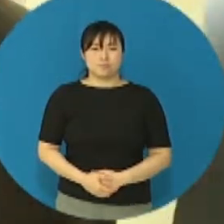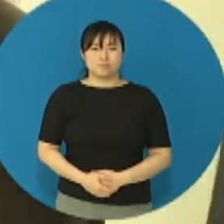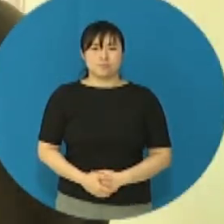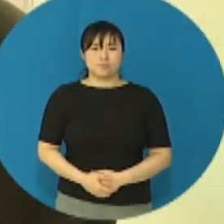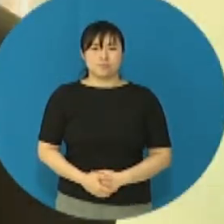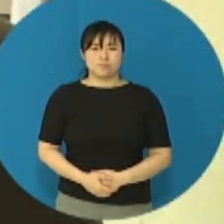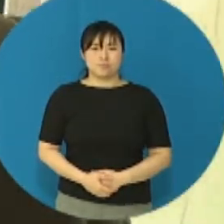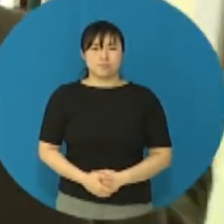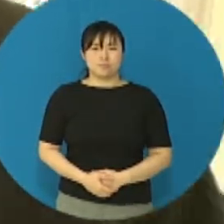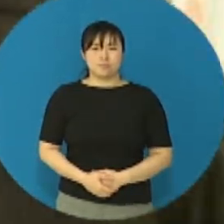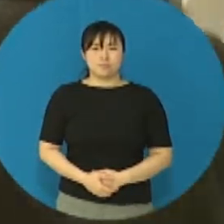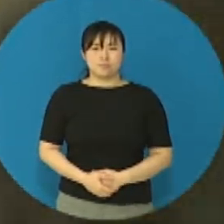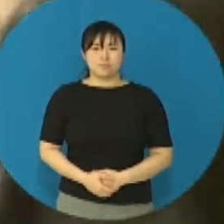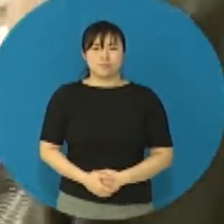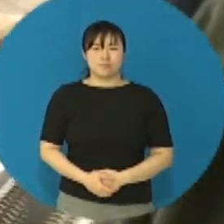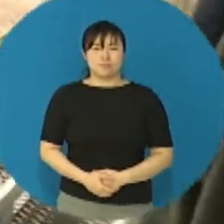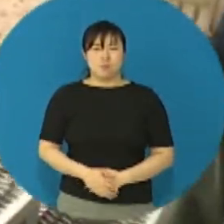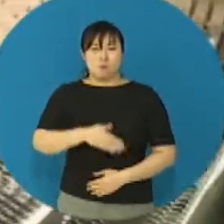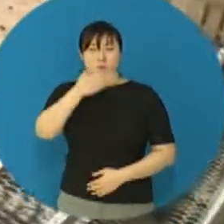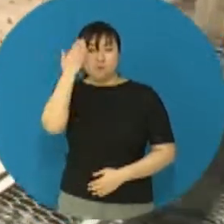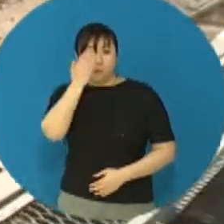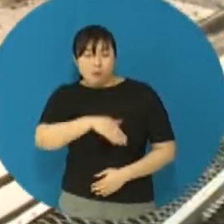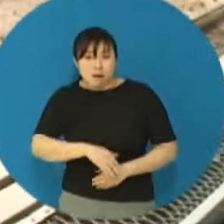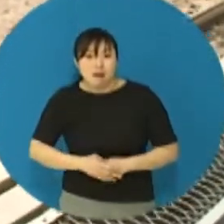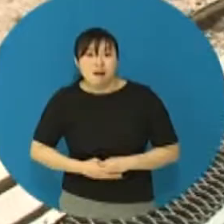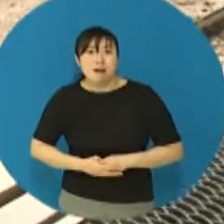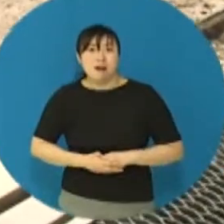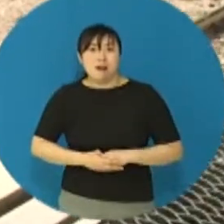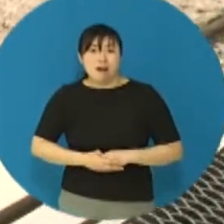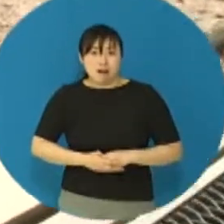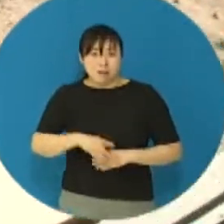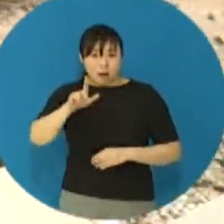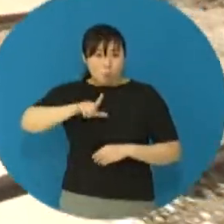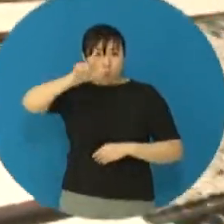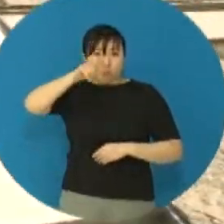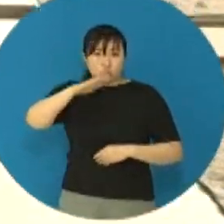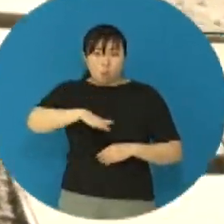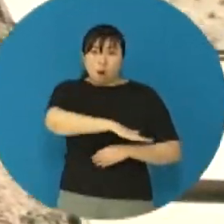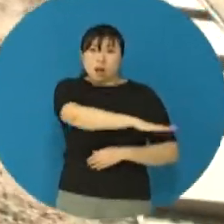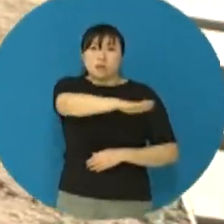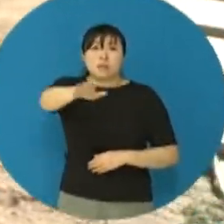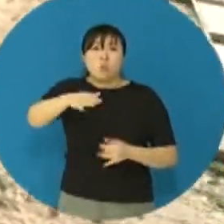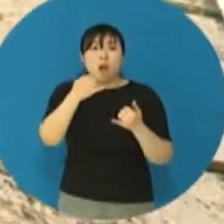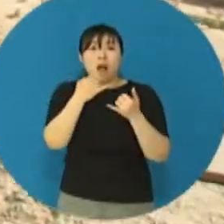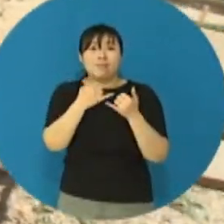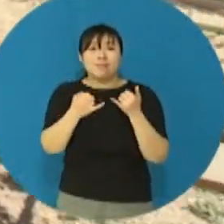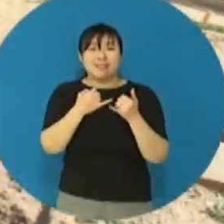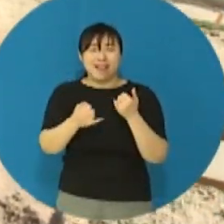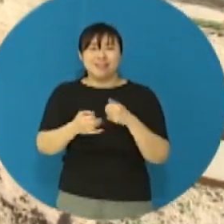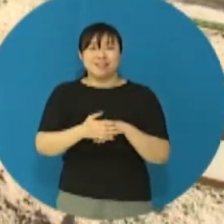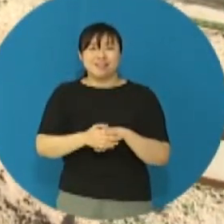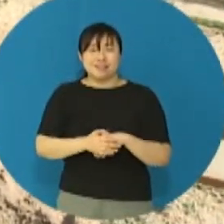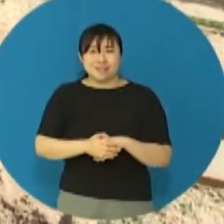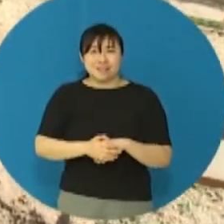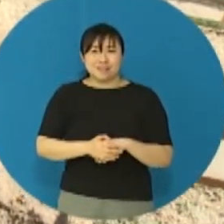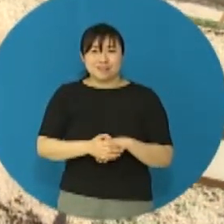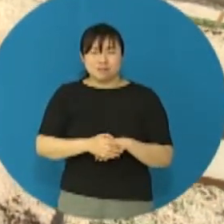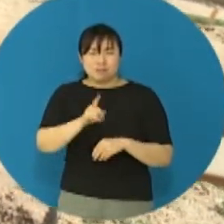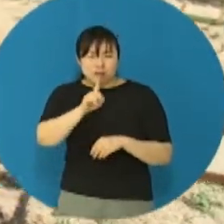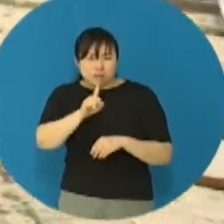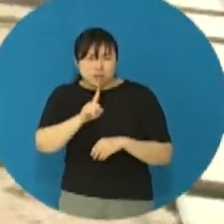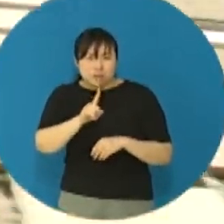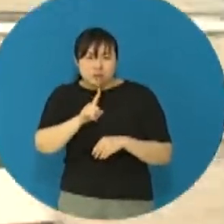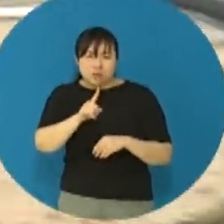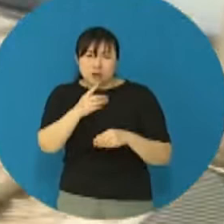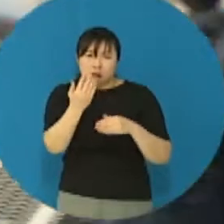こういう風に屋上がなってるんですね。 屋上はお庭みたいになってるんですね。 はい、 なんだか